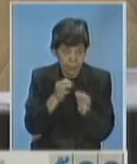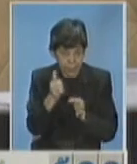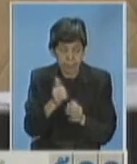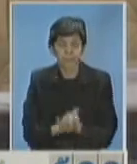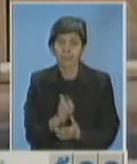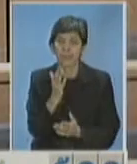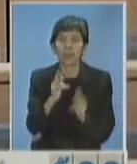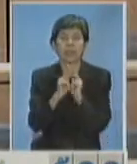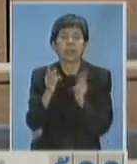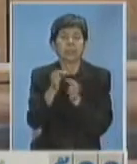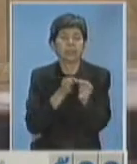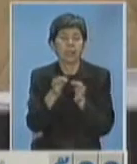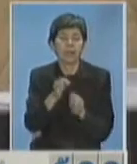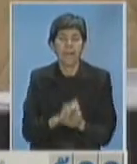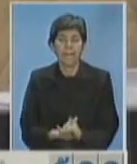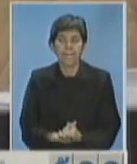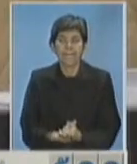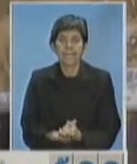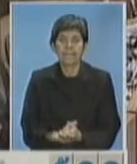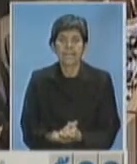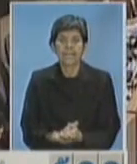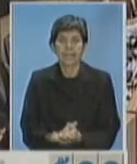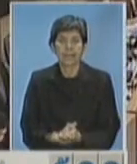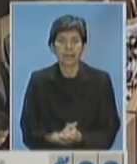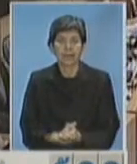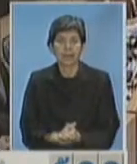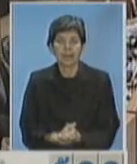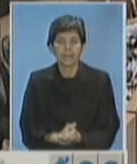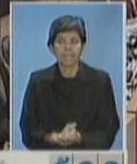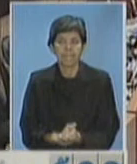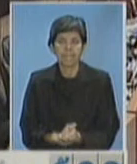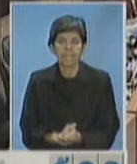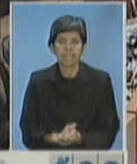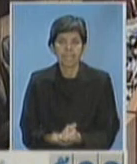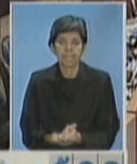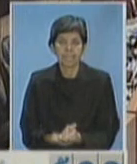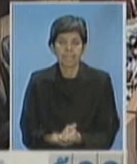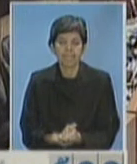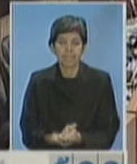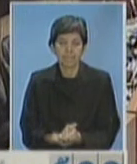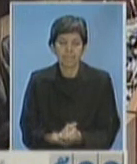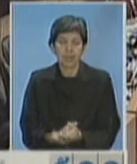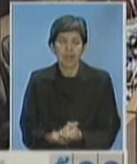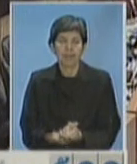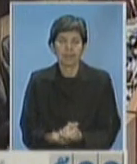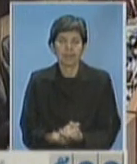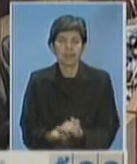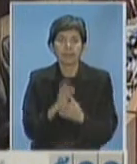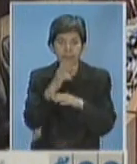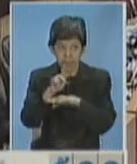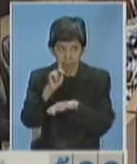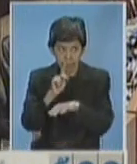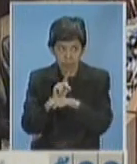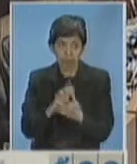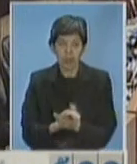ฮะ เชิญท่านกรรมการท่านวิทยาบุรณสิริครับ ครับ กับเรียนท่านประธานที่เค